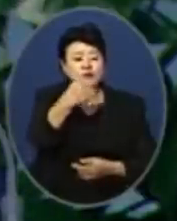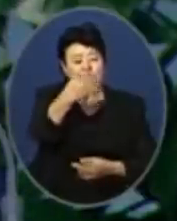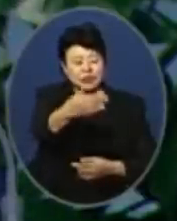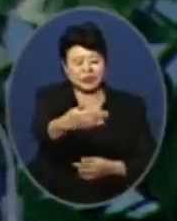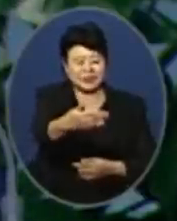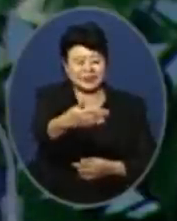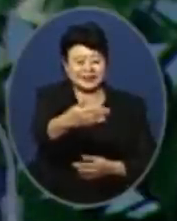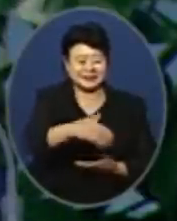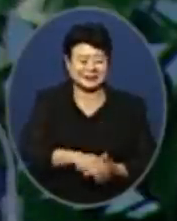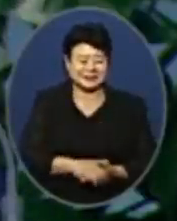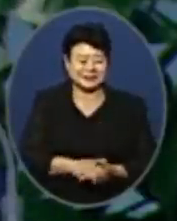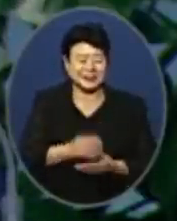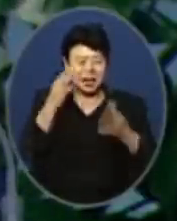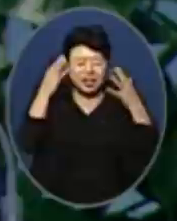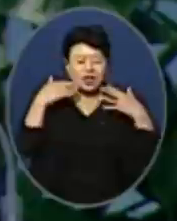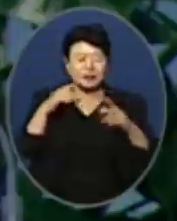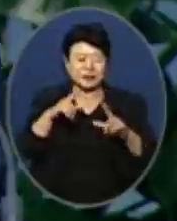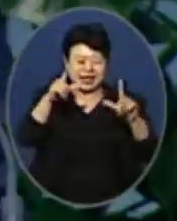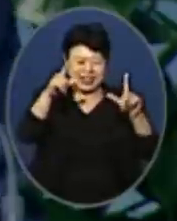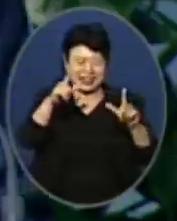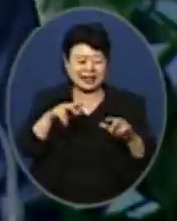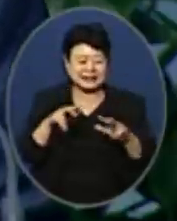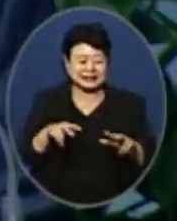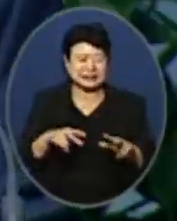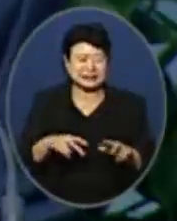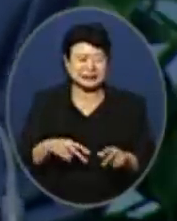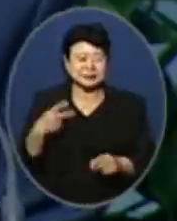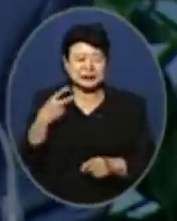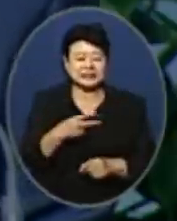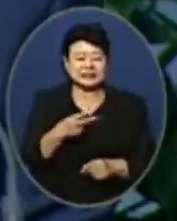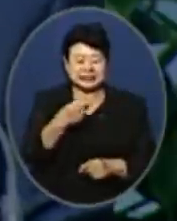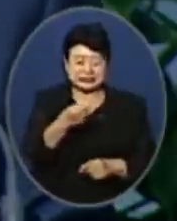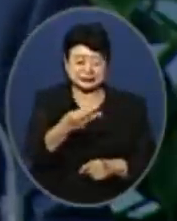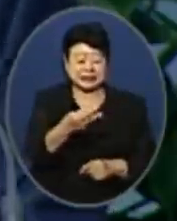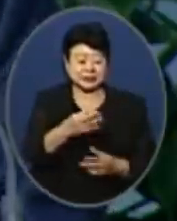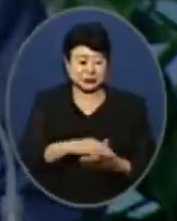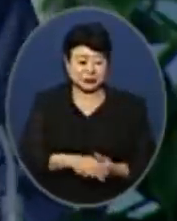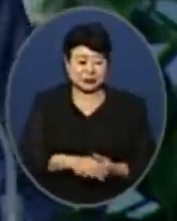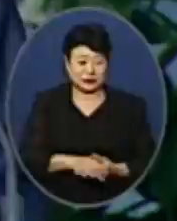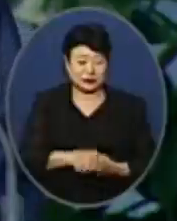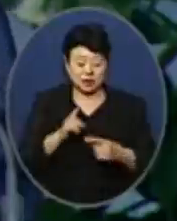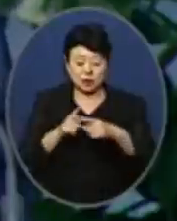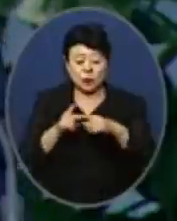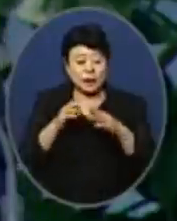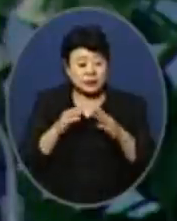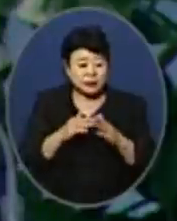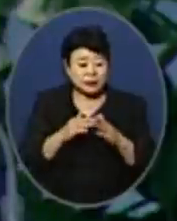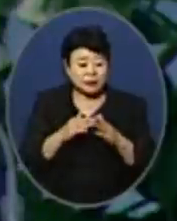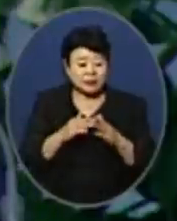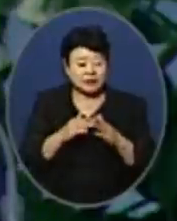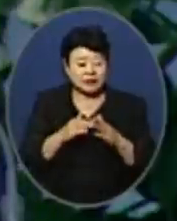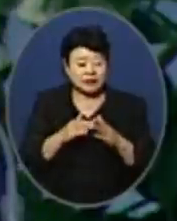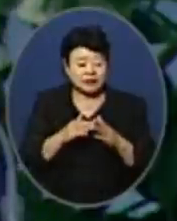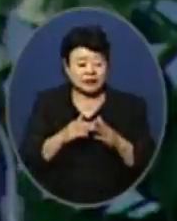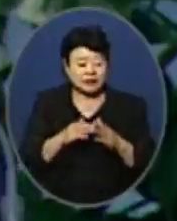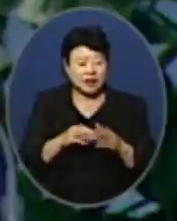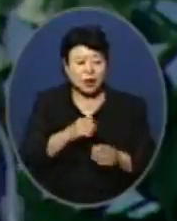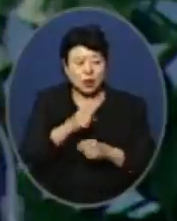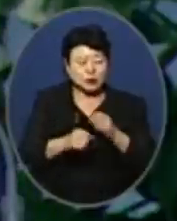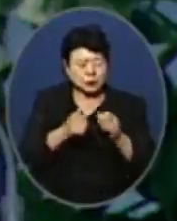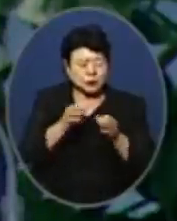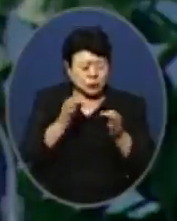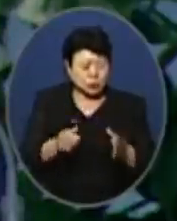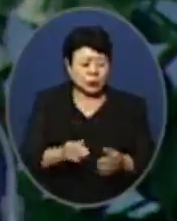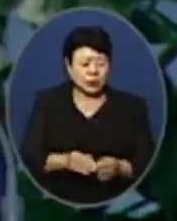1959년도 여름이에요. 지금이 2014년도인데 그 교회에서 지나간 55년